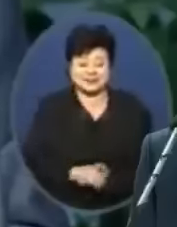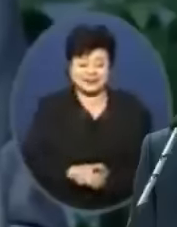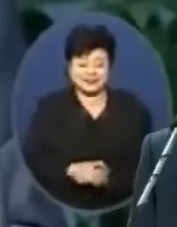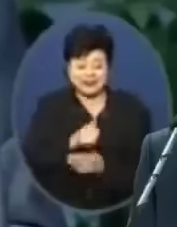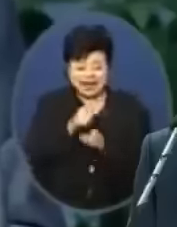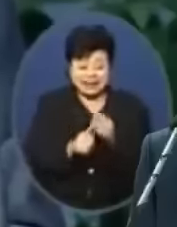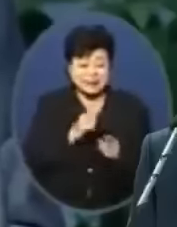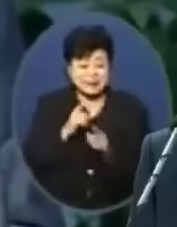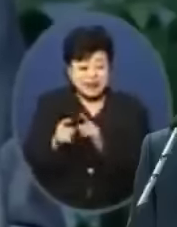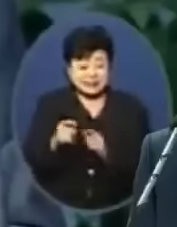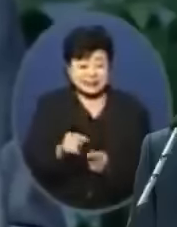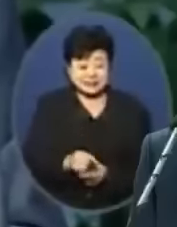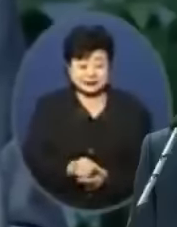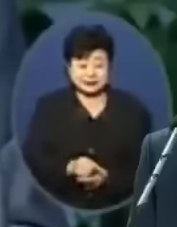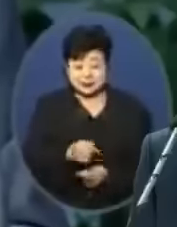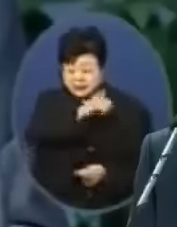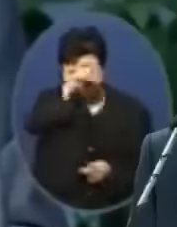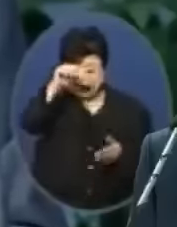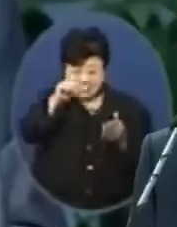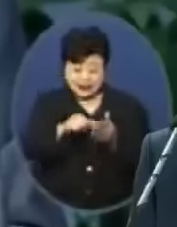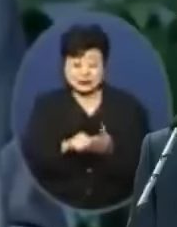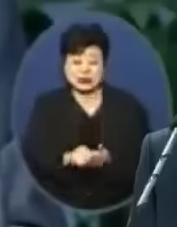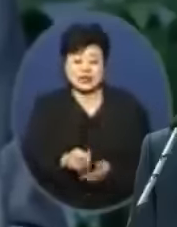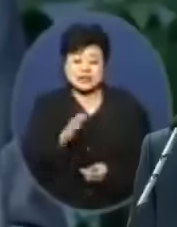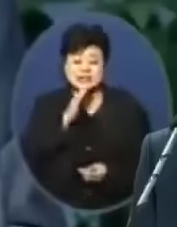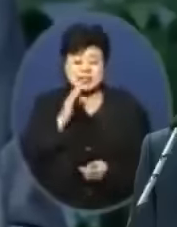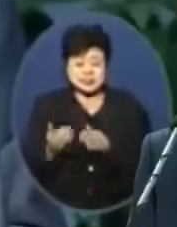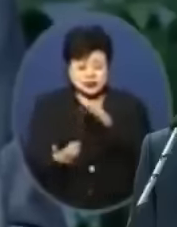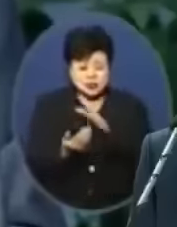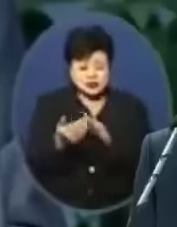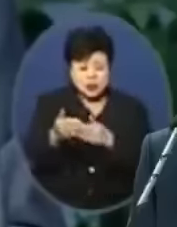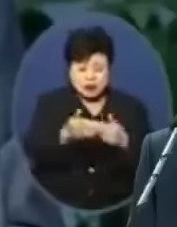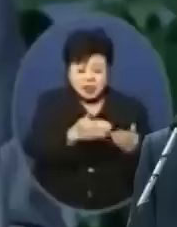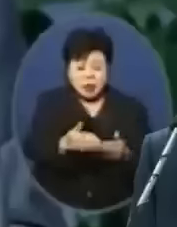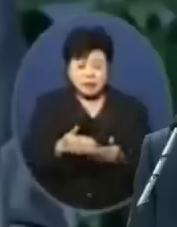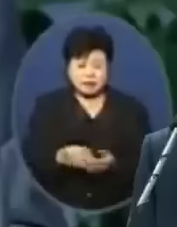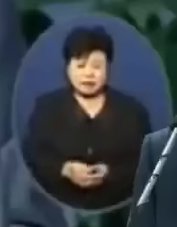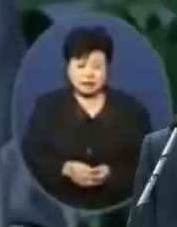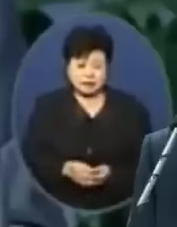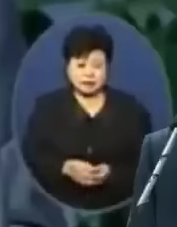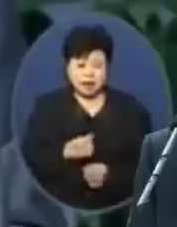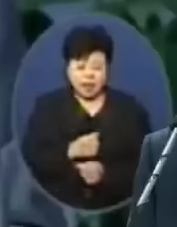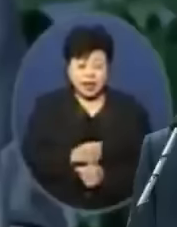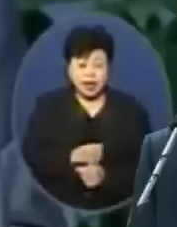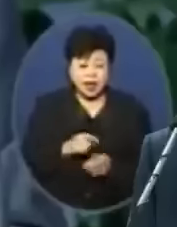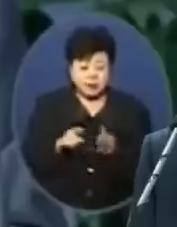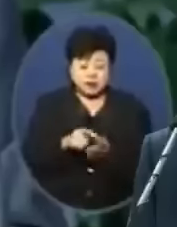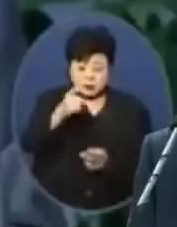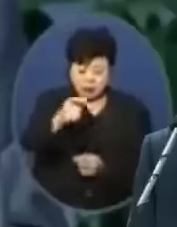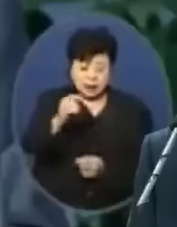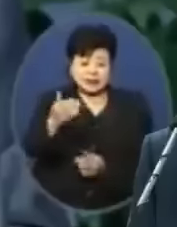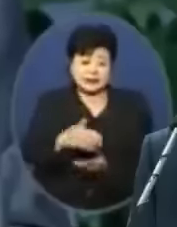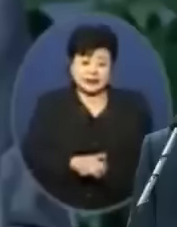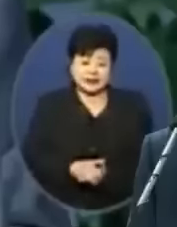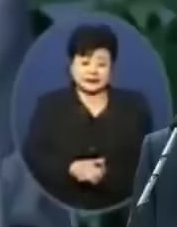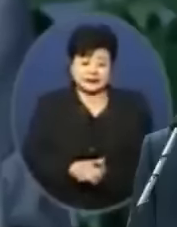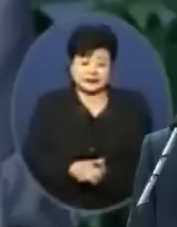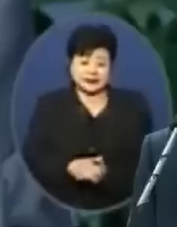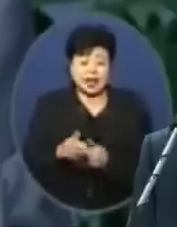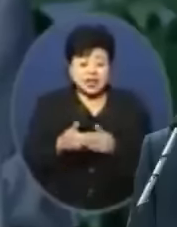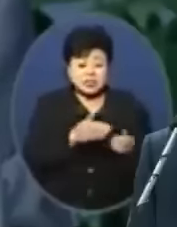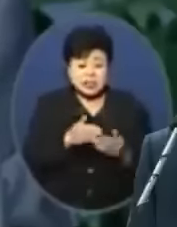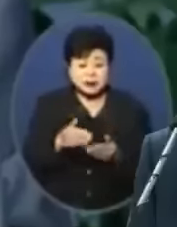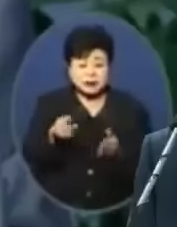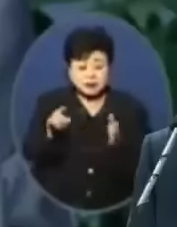우리는 하나님의 말씀이 우리 생애 속에 실제로 이루어지는 체험을 많이 해야 그 믿음이 두터워지는 것입니다.